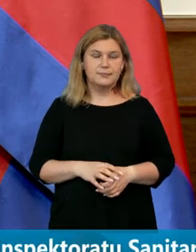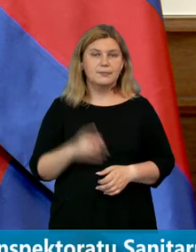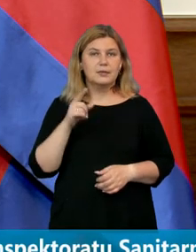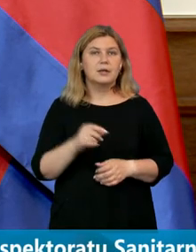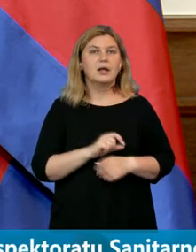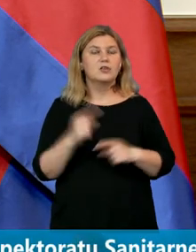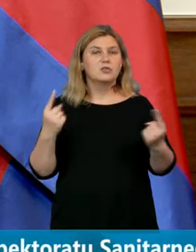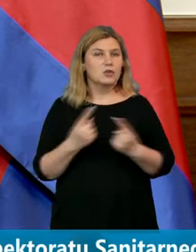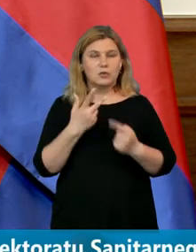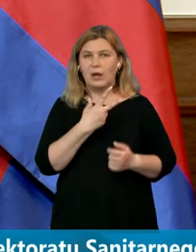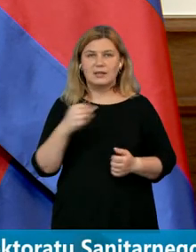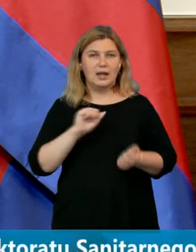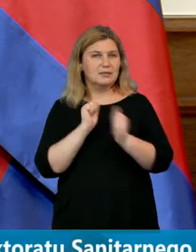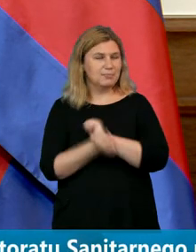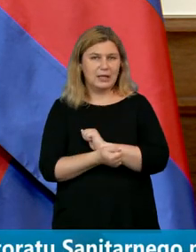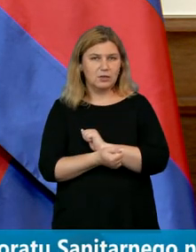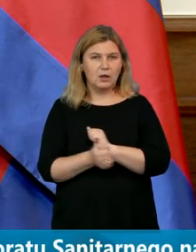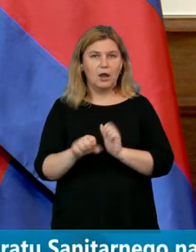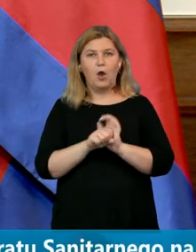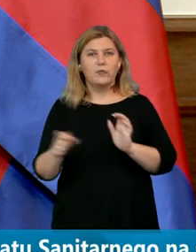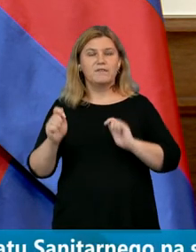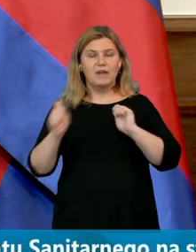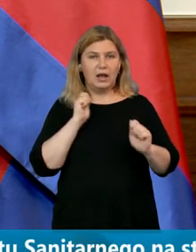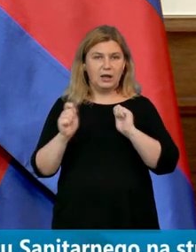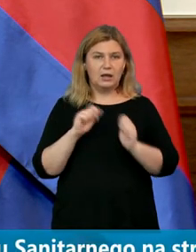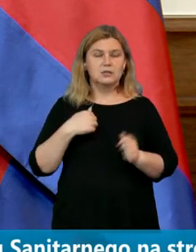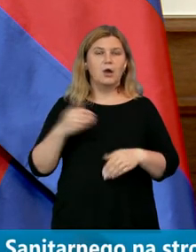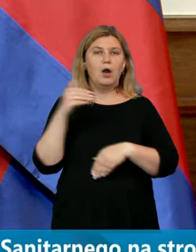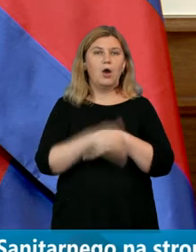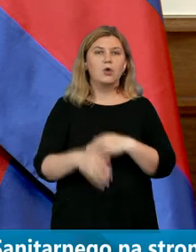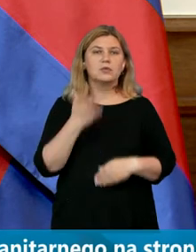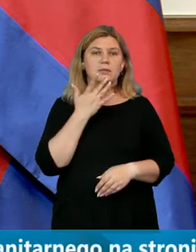Sytuacja nie zmieniła się od środka wakacji, gdy ostatni raz o tym publicznie